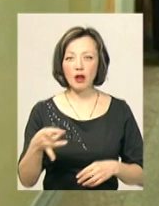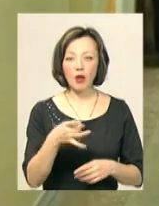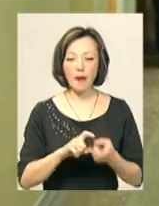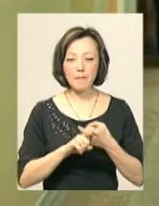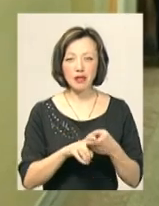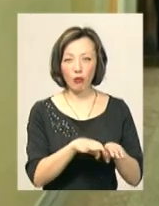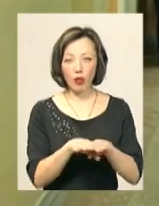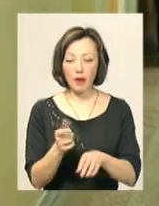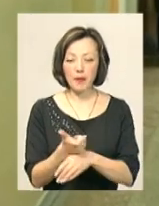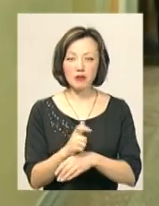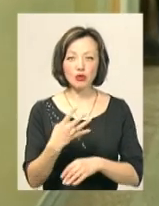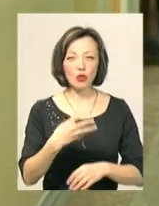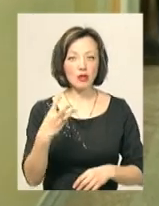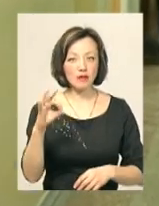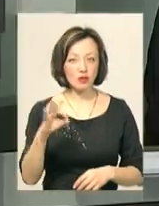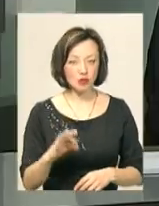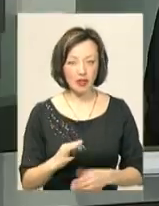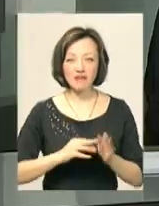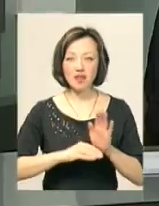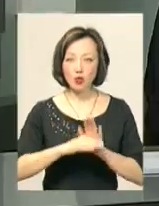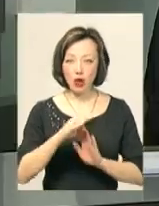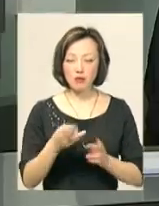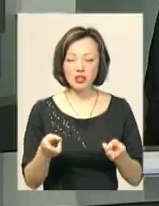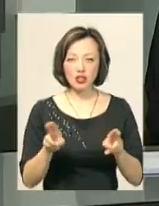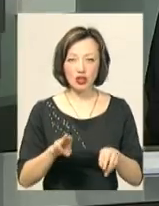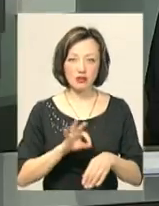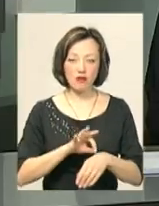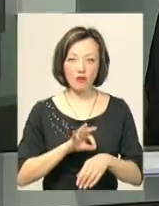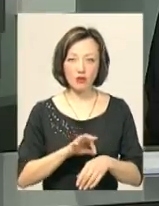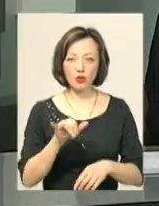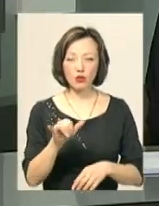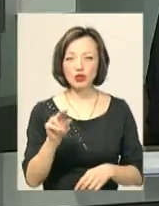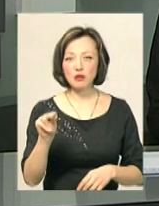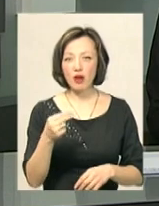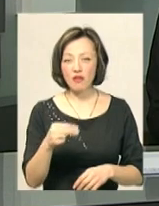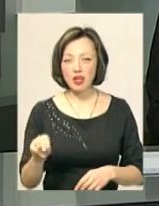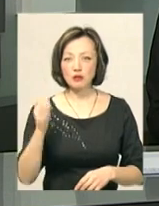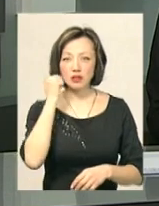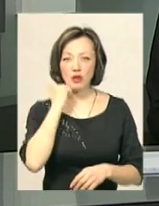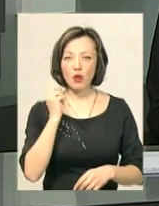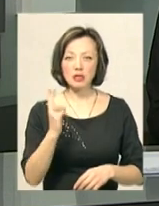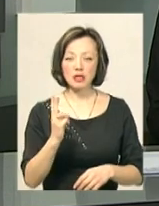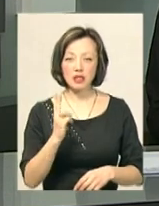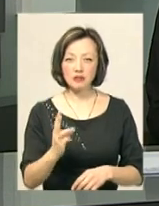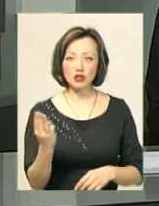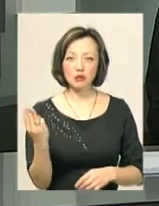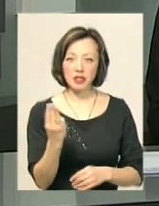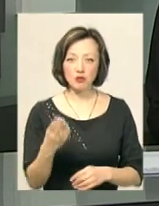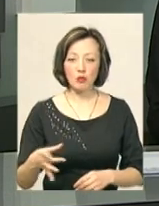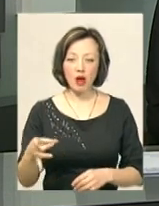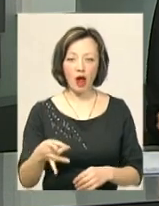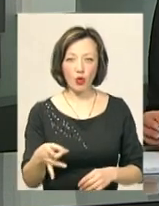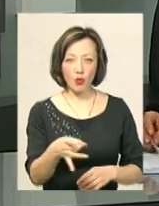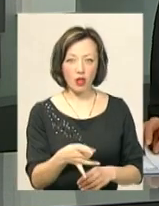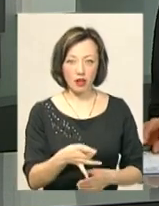підпоріг перевищено на 43%. Високими показниками захворюваності залишаються в Чемеровецькому, Старокостянтинівському та Шепетівському